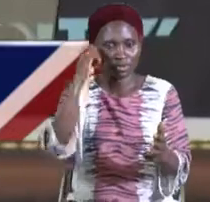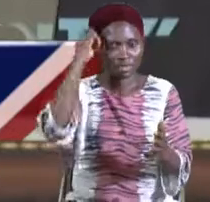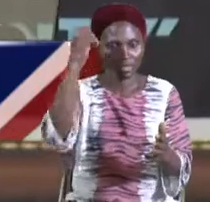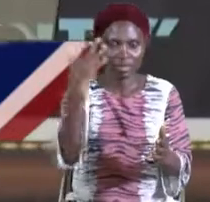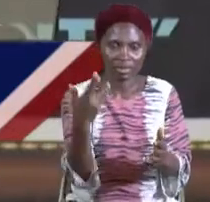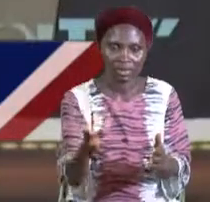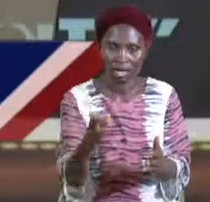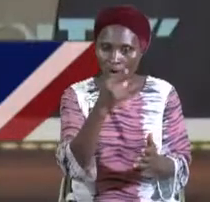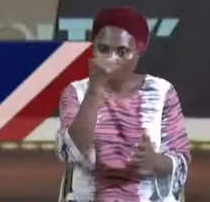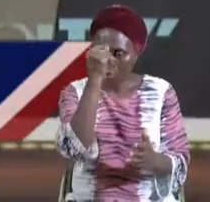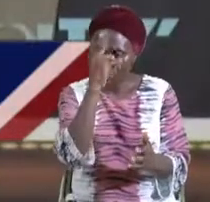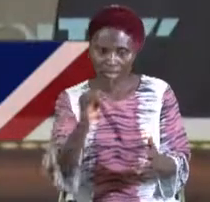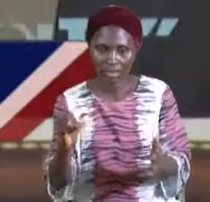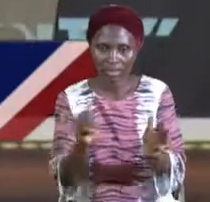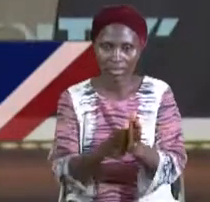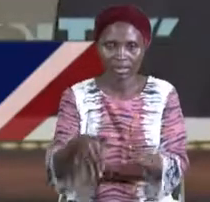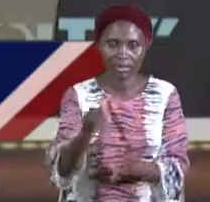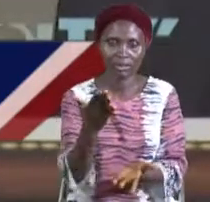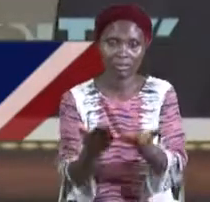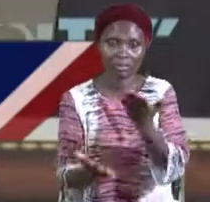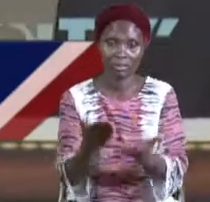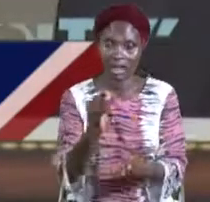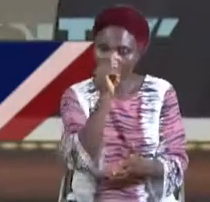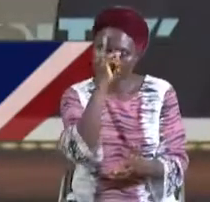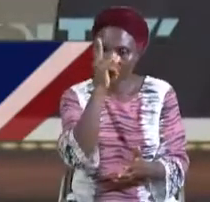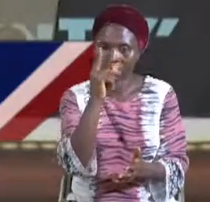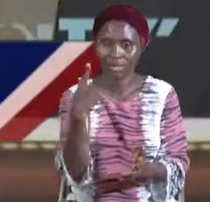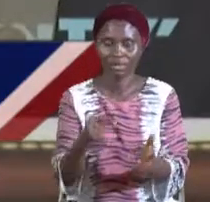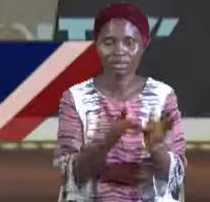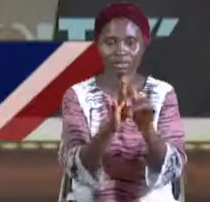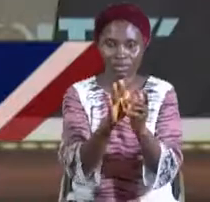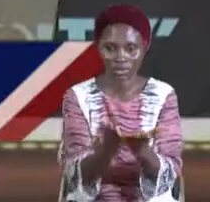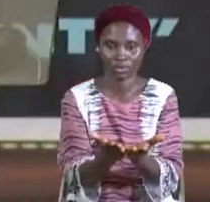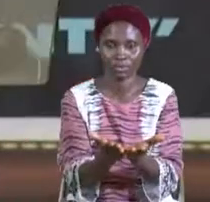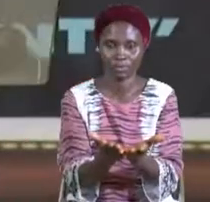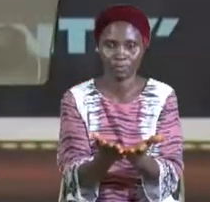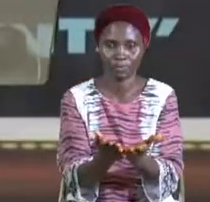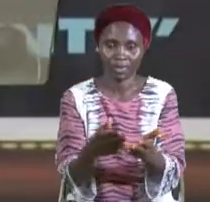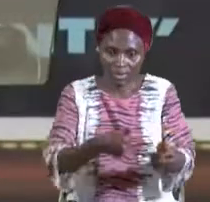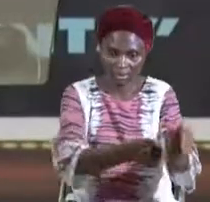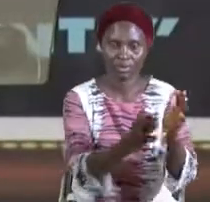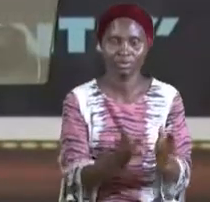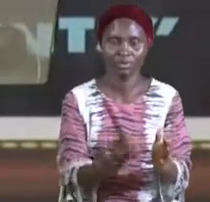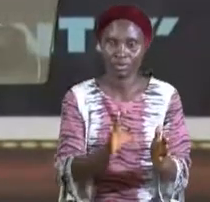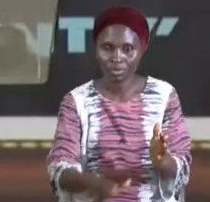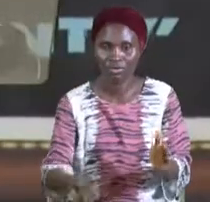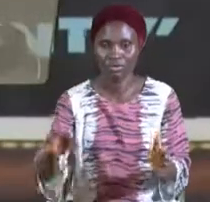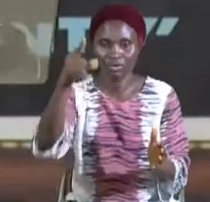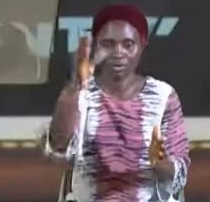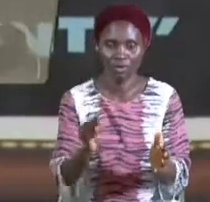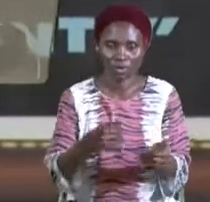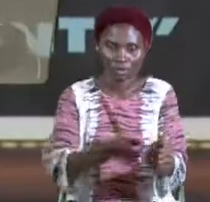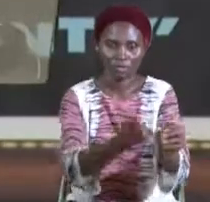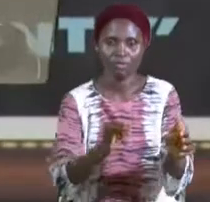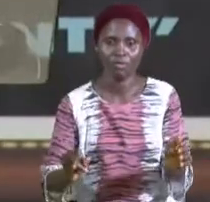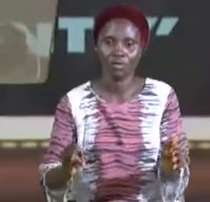il leur ouvrit l'esprit afin qu'ils comprissent les Écritures. Les disciples, enfants de Dieu, qui